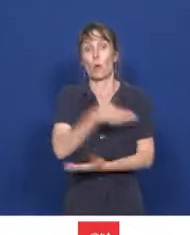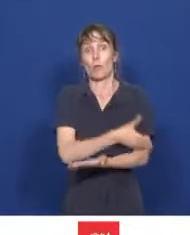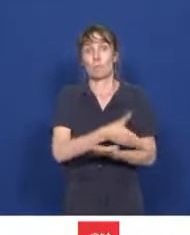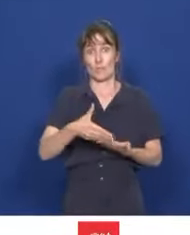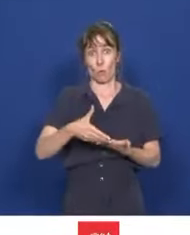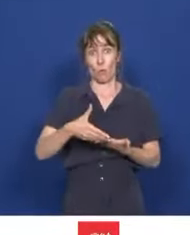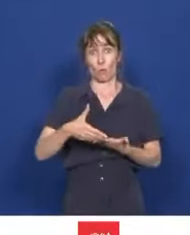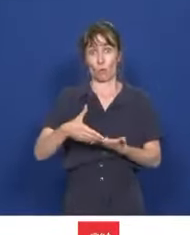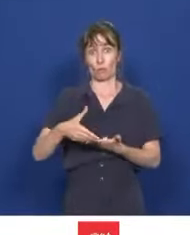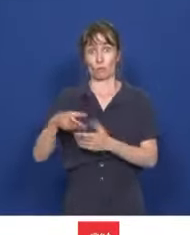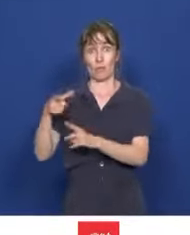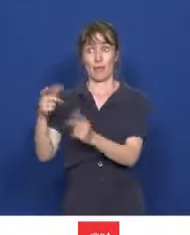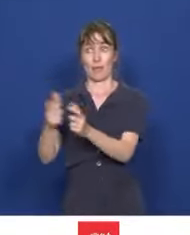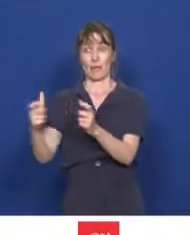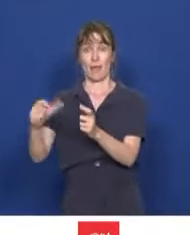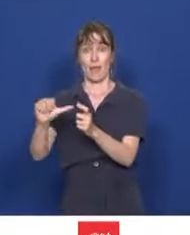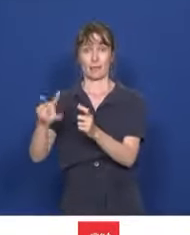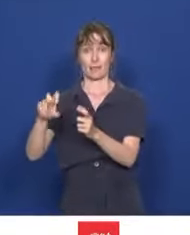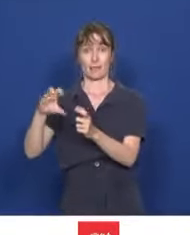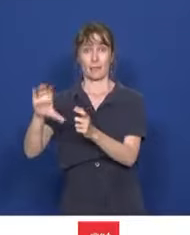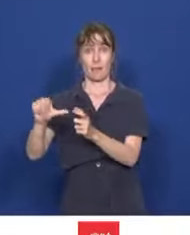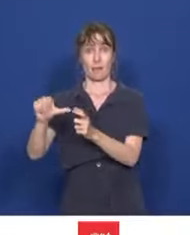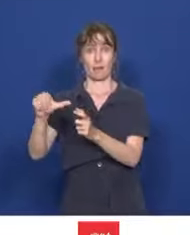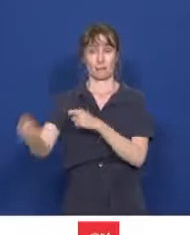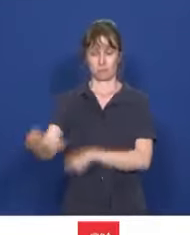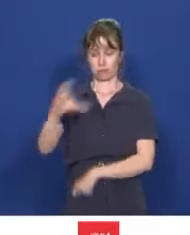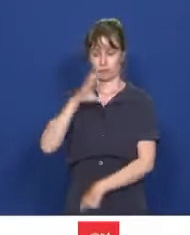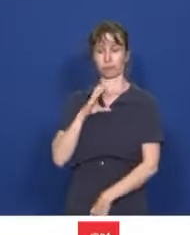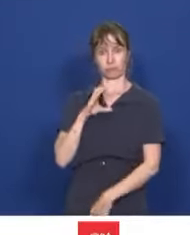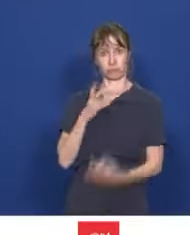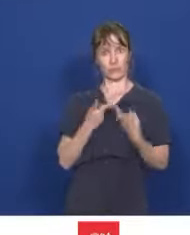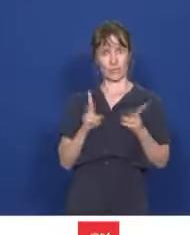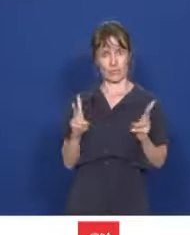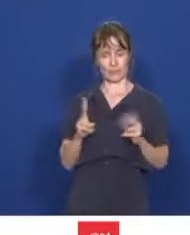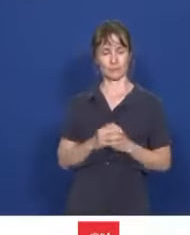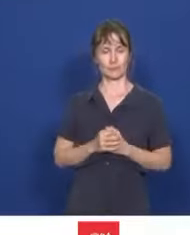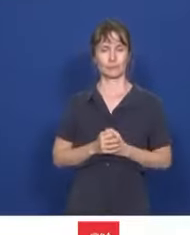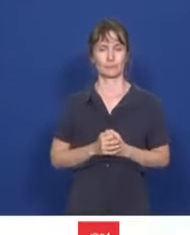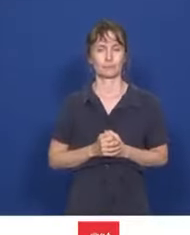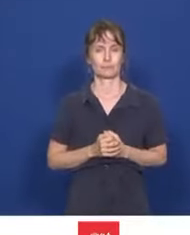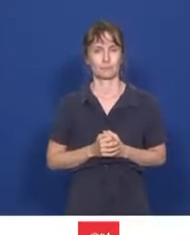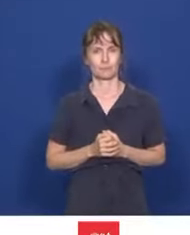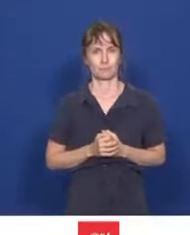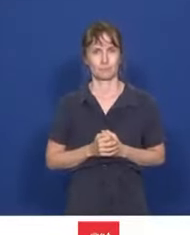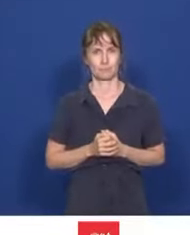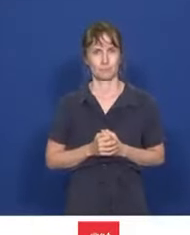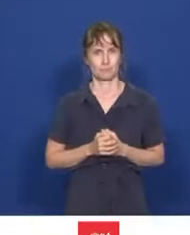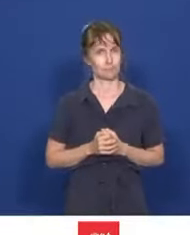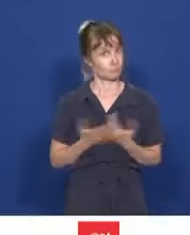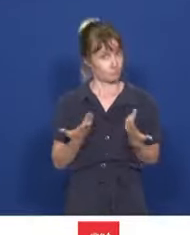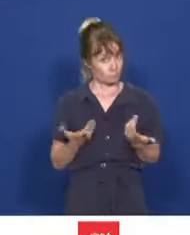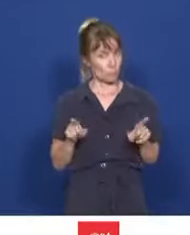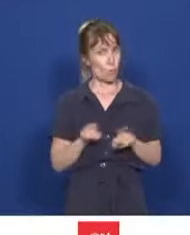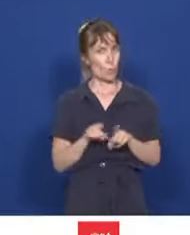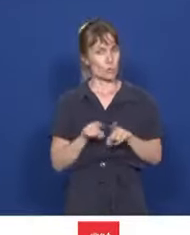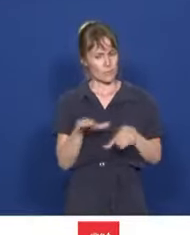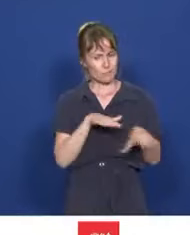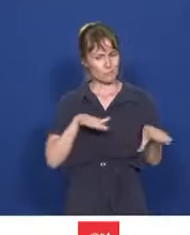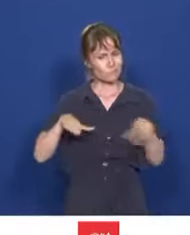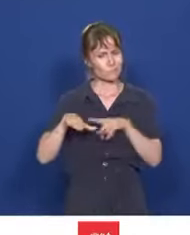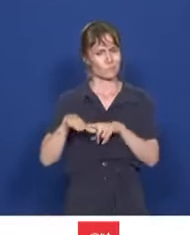compagnie AXA à notre ville. La même délibération vous a autorisé à lancer dès à présent les procédures